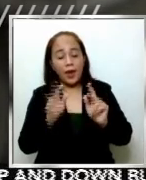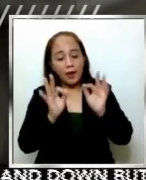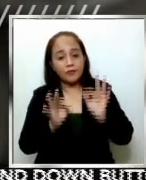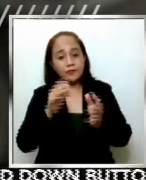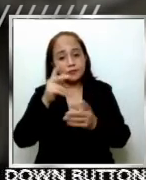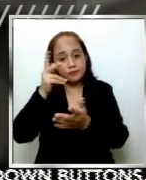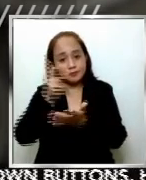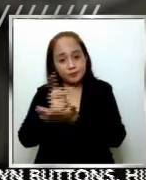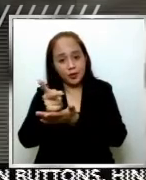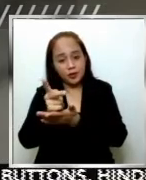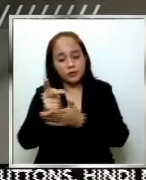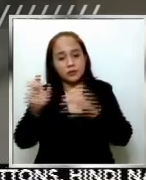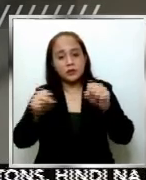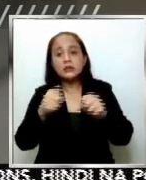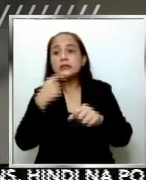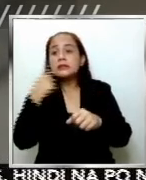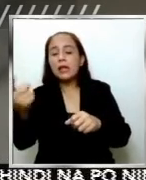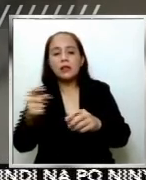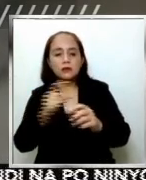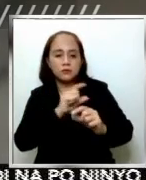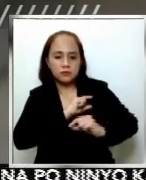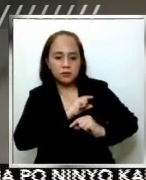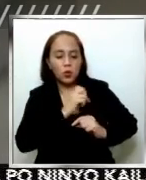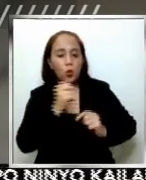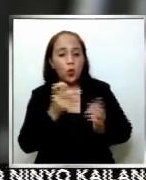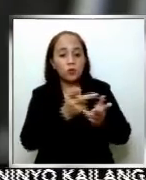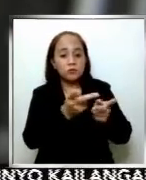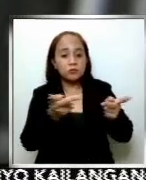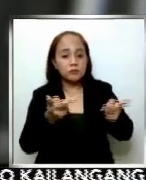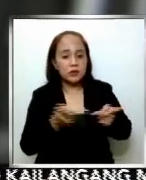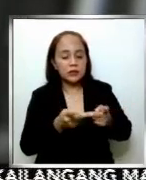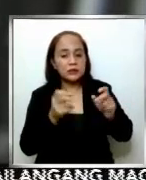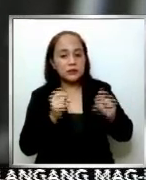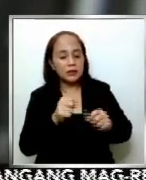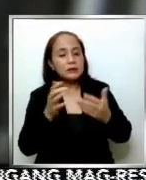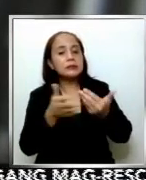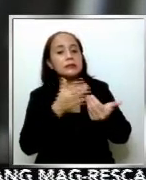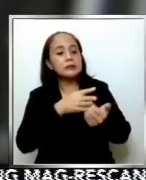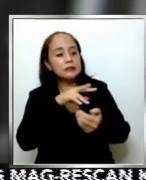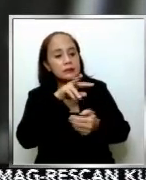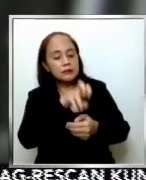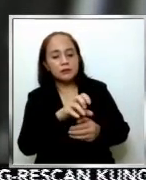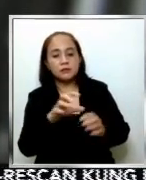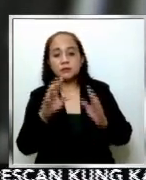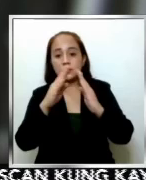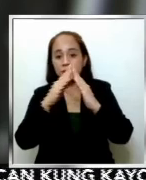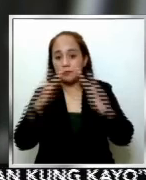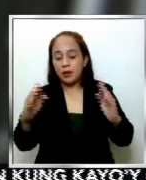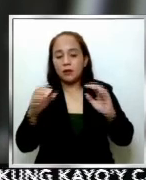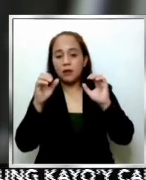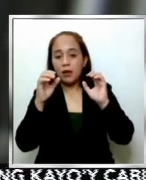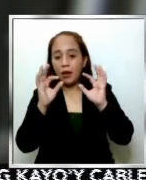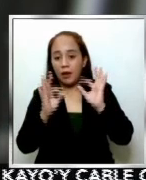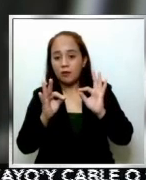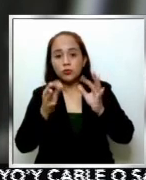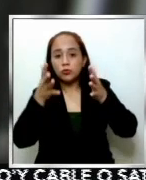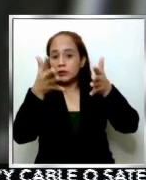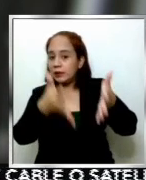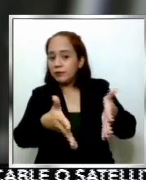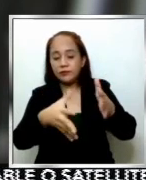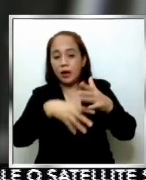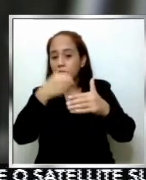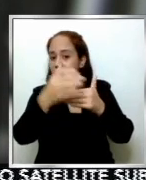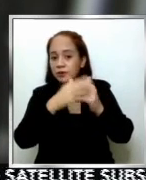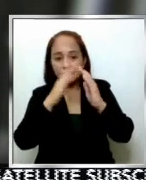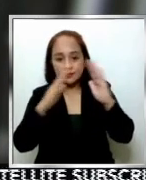ito sa gwardiya o ilagay sa lugar na makikita ito. Sa bahay naman, kung maaari, huwag iiwan ang bike sa labas ng bahay